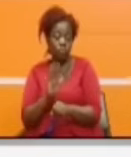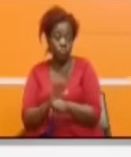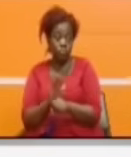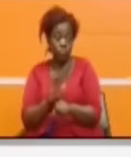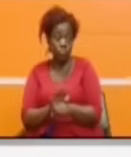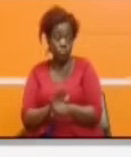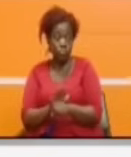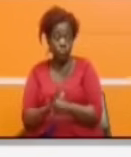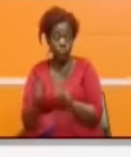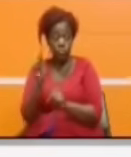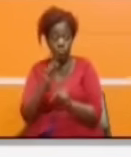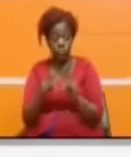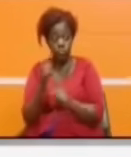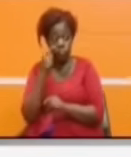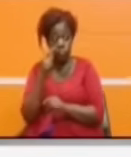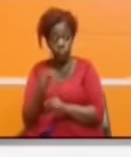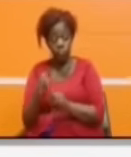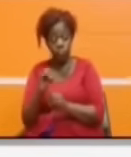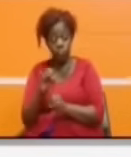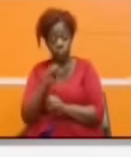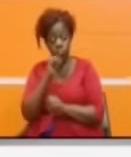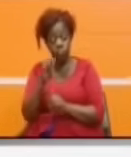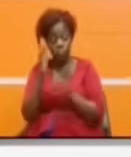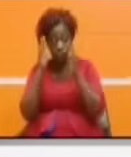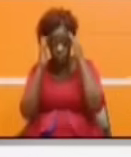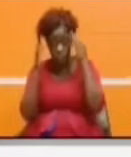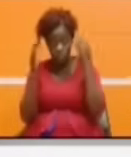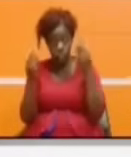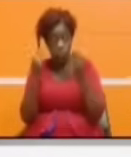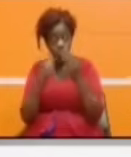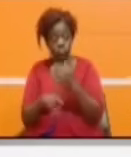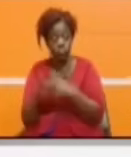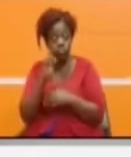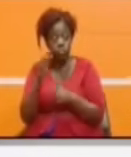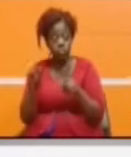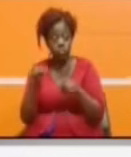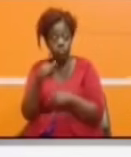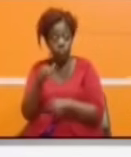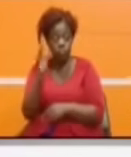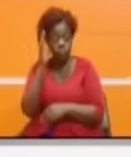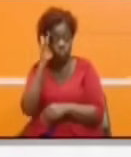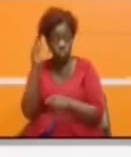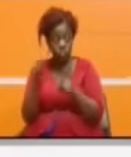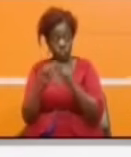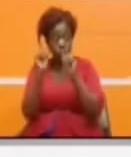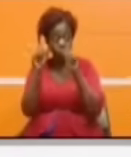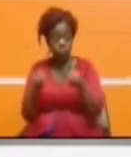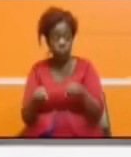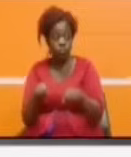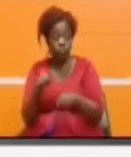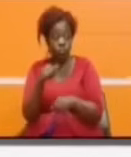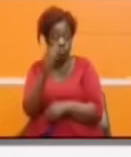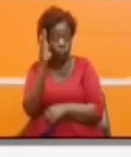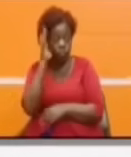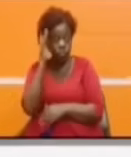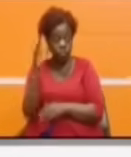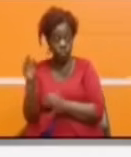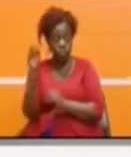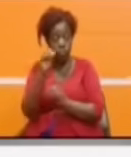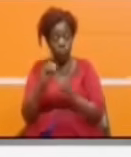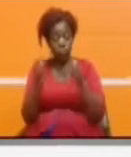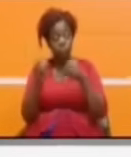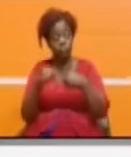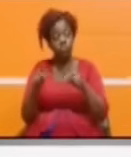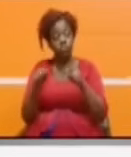nnyo just abantu abakulaba ku mawulire tebakumanyi kyoli nawe okimanyi nekyosobola okukola okimanyi tolina